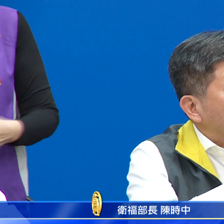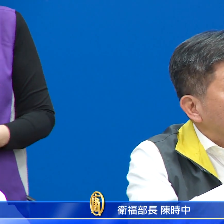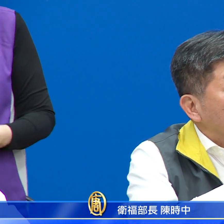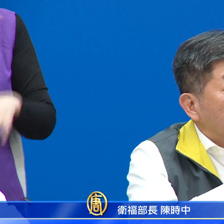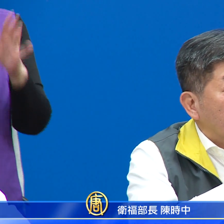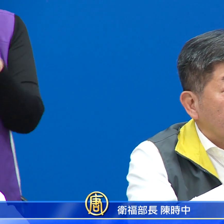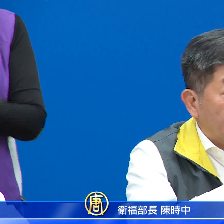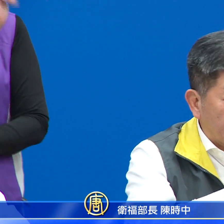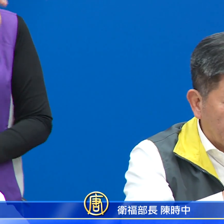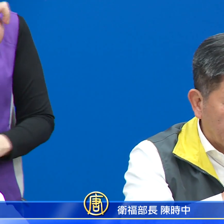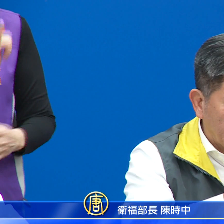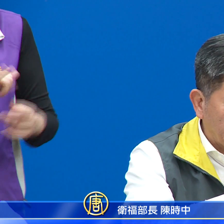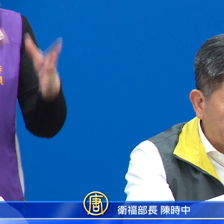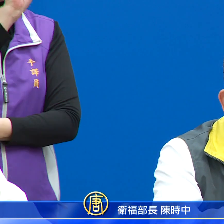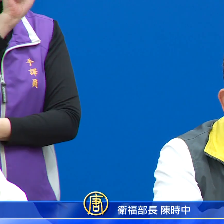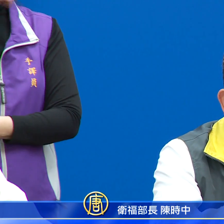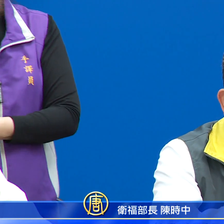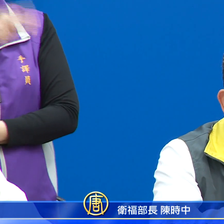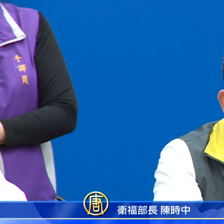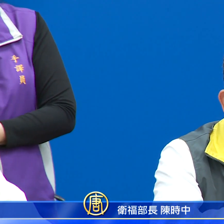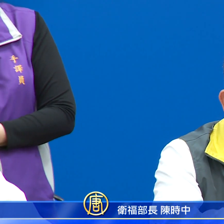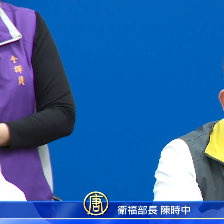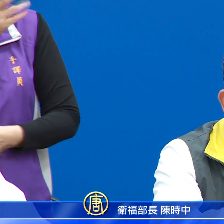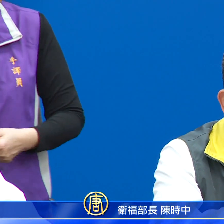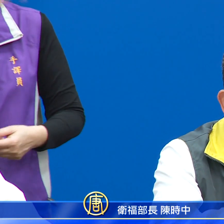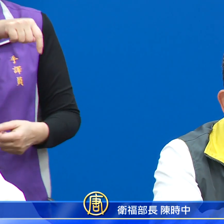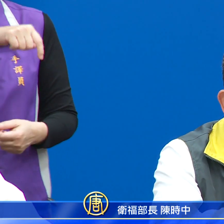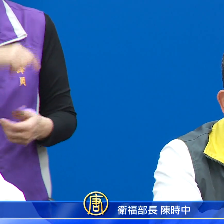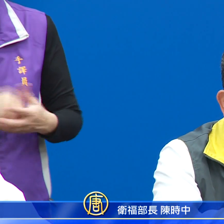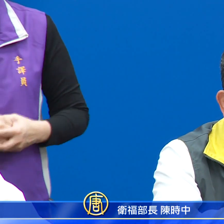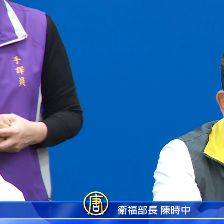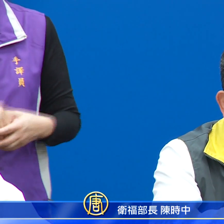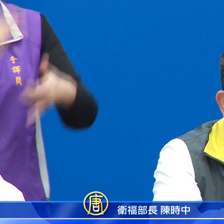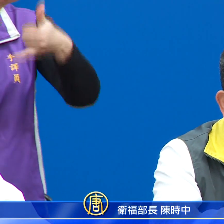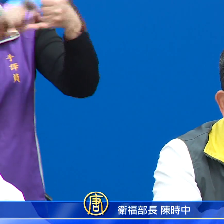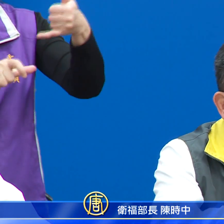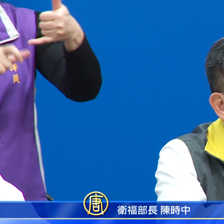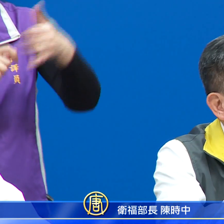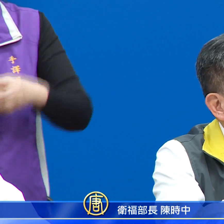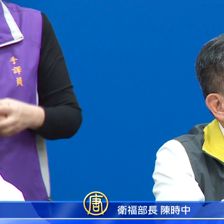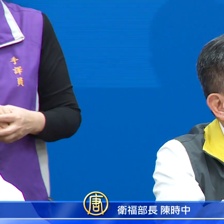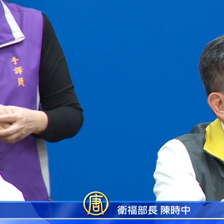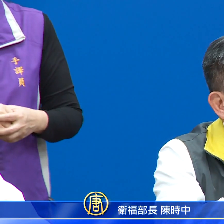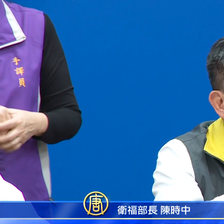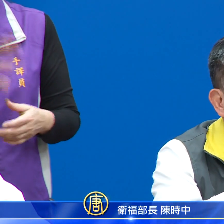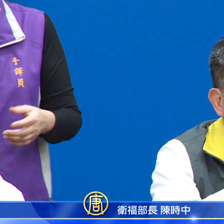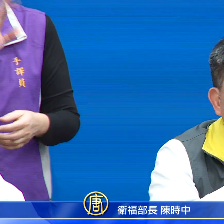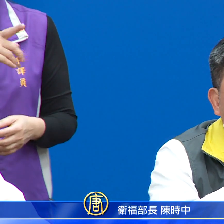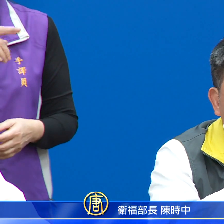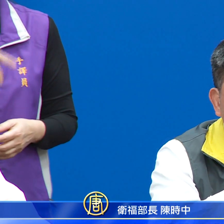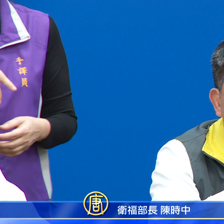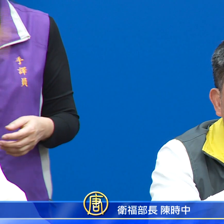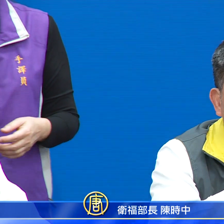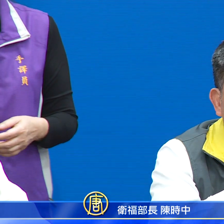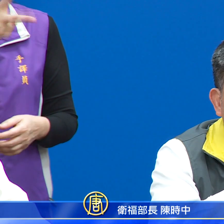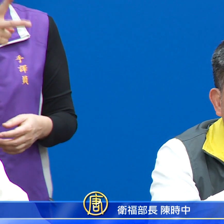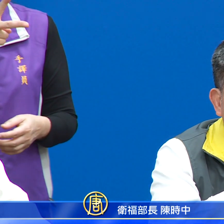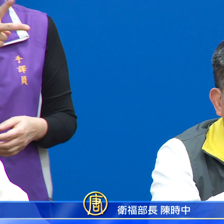没有问题，所以解除列管。这一位呢，我们今天已经是双彩阴，双彩